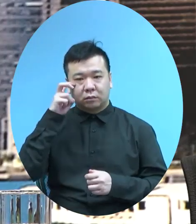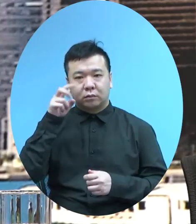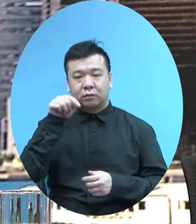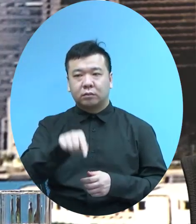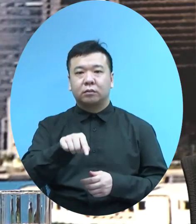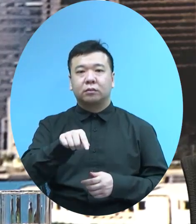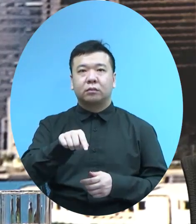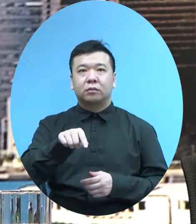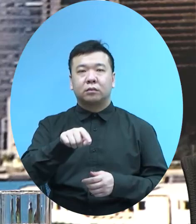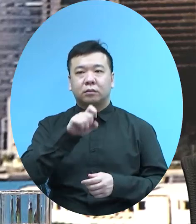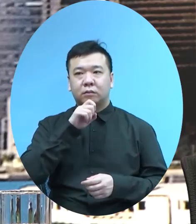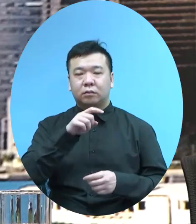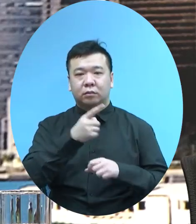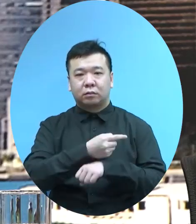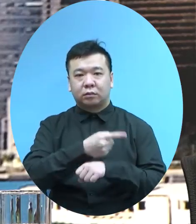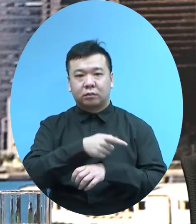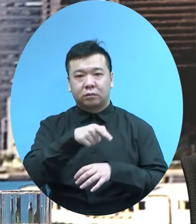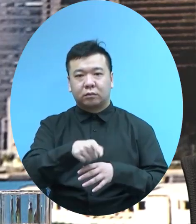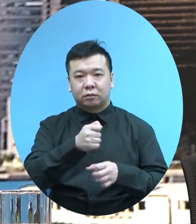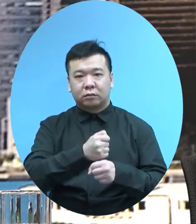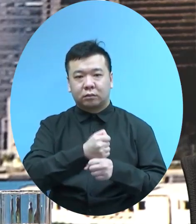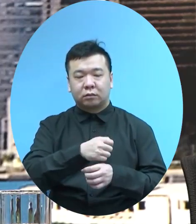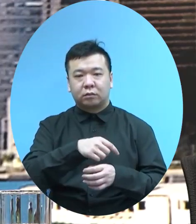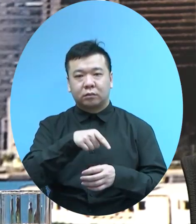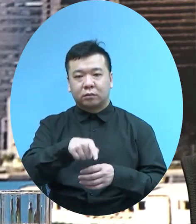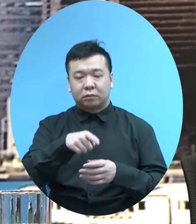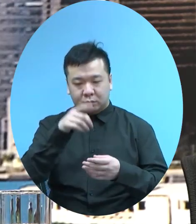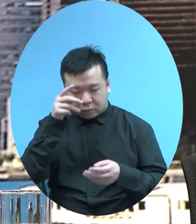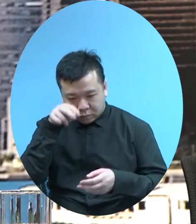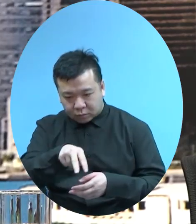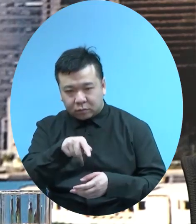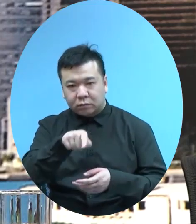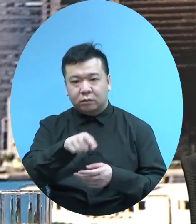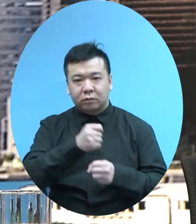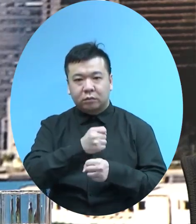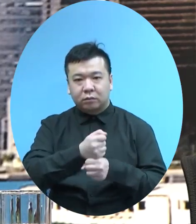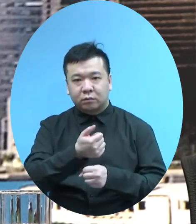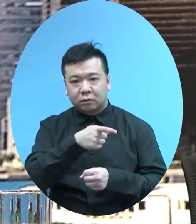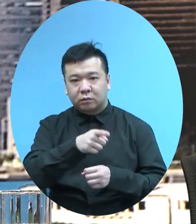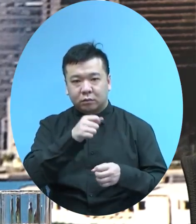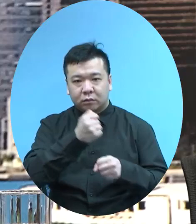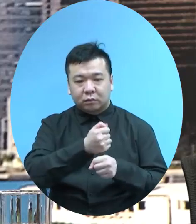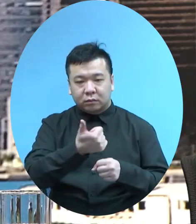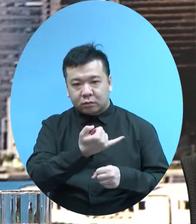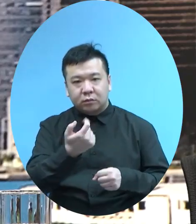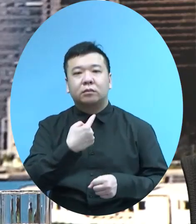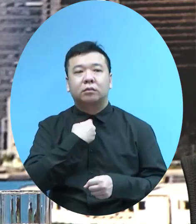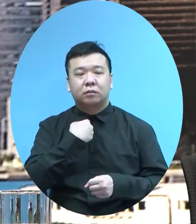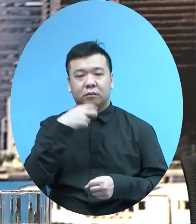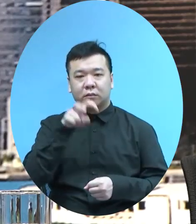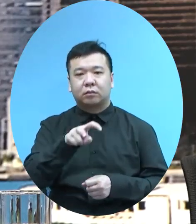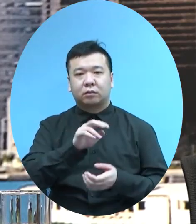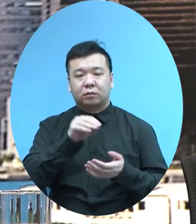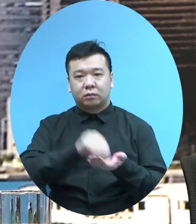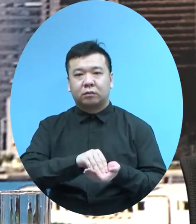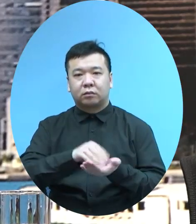住臨床上邊個運作咧，都要知道即係啲員工直勤嘅情況咁樣。咁所以確保